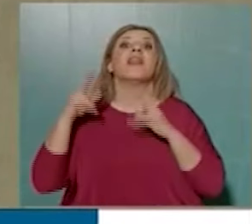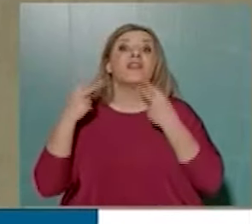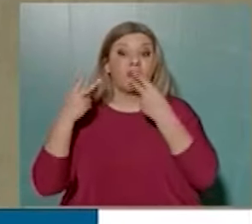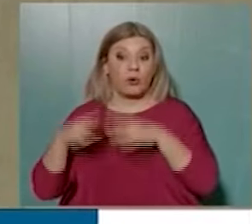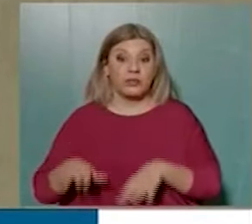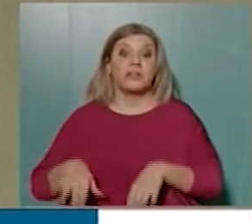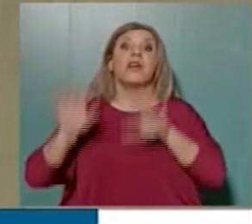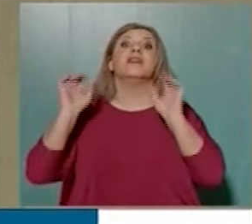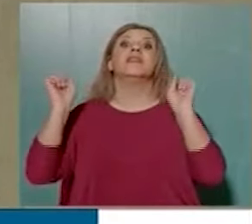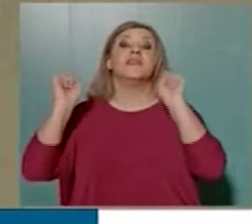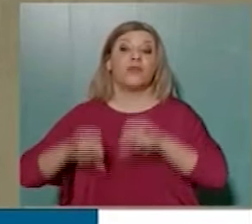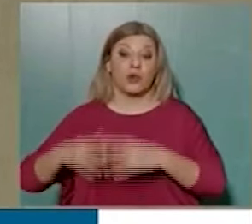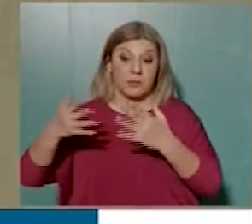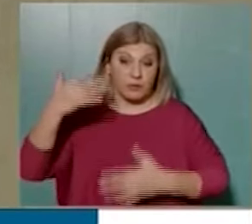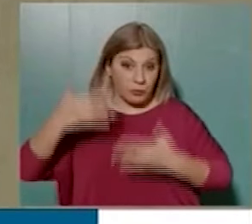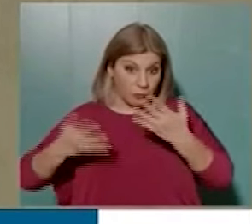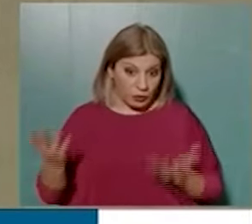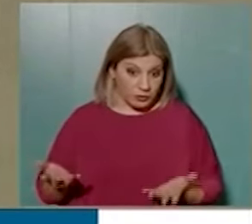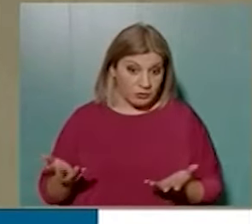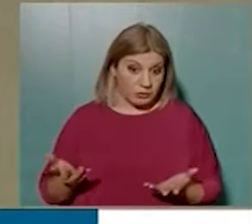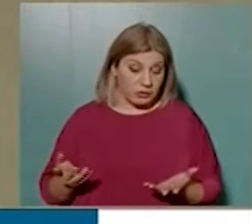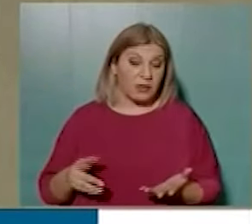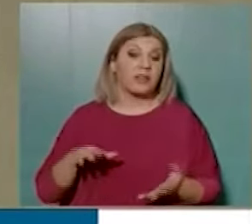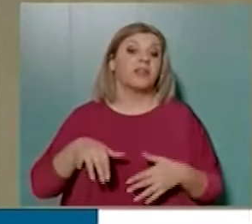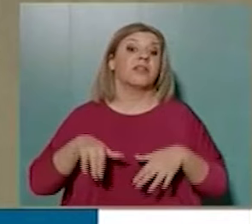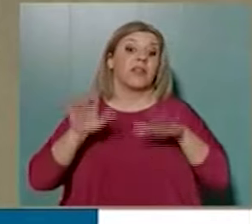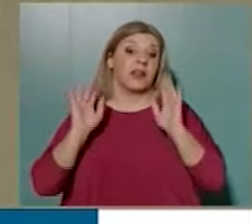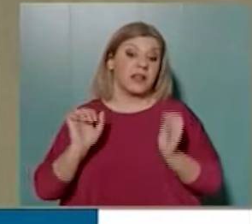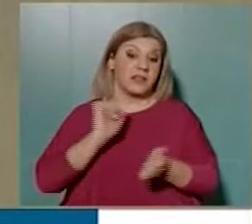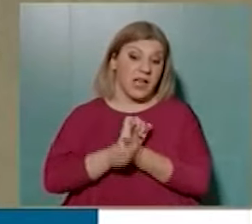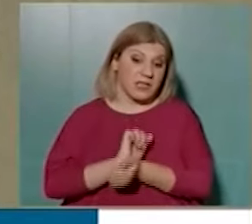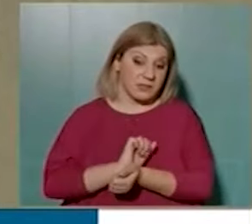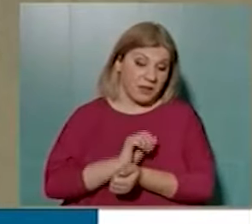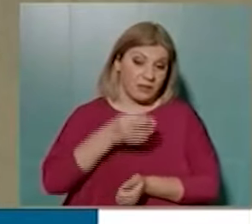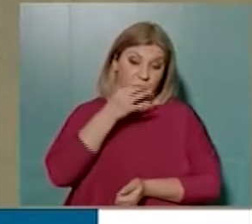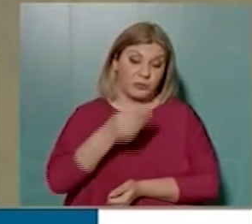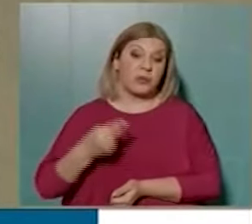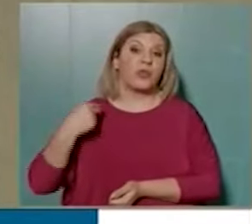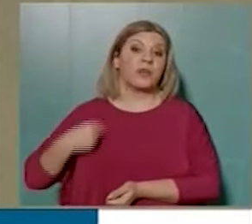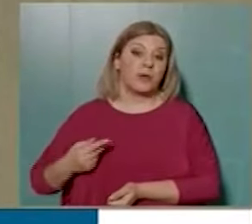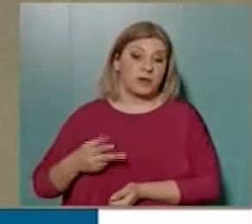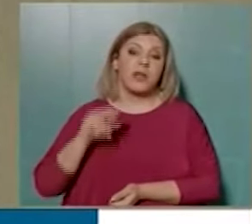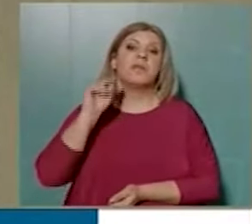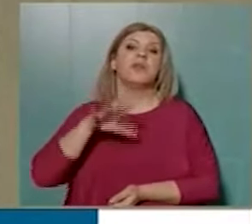αφού δεν συμφωνείτε με αυτό τον προϋπολογισμό και αφού δεν έχετε δεσμεύσεις ο όπως είπε ο κύριος δήμαρχος να τον καταψηφίσει